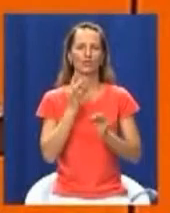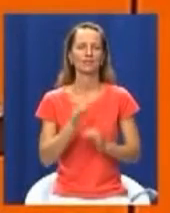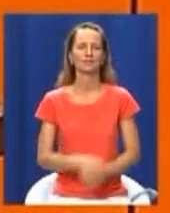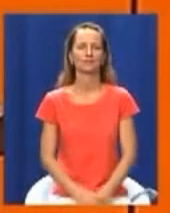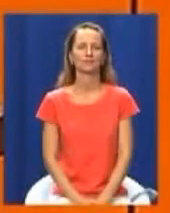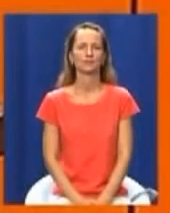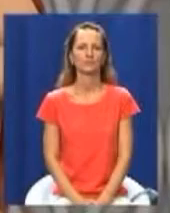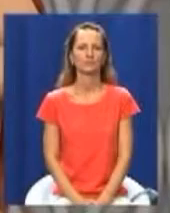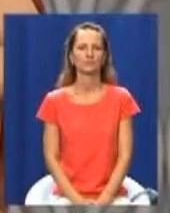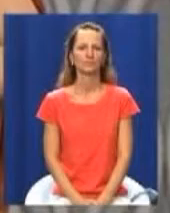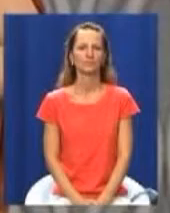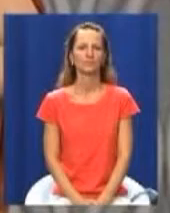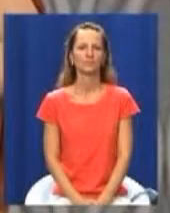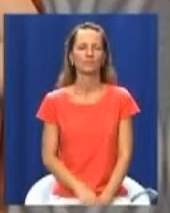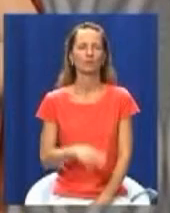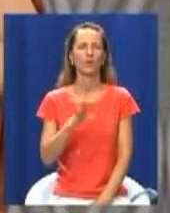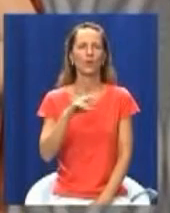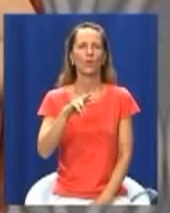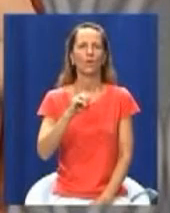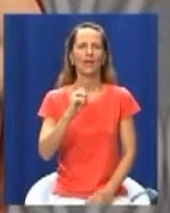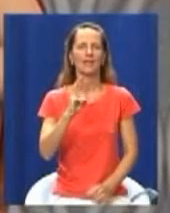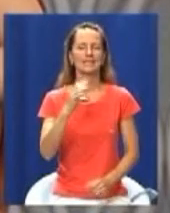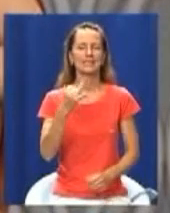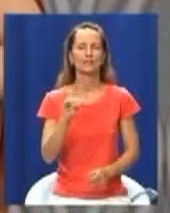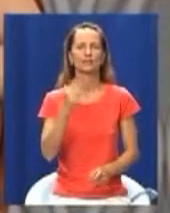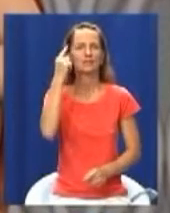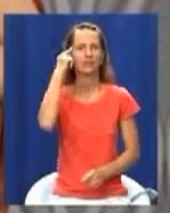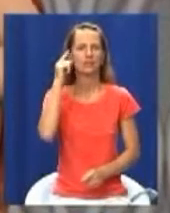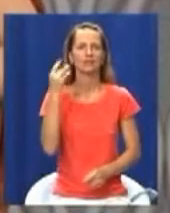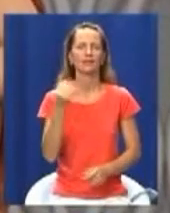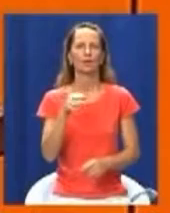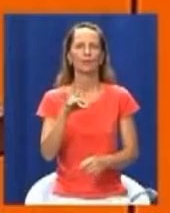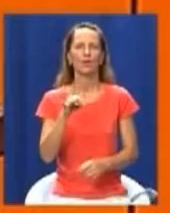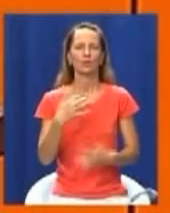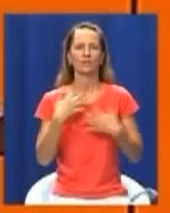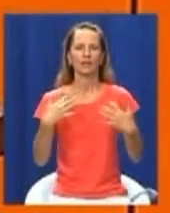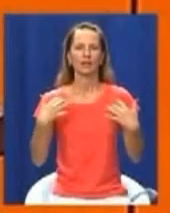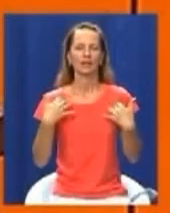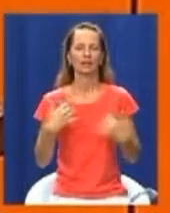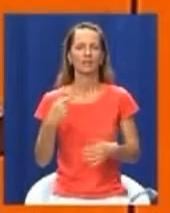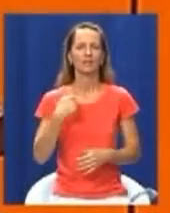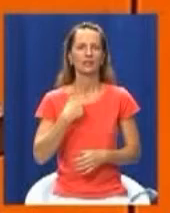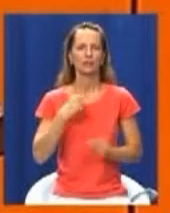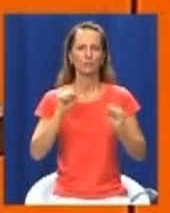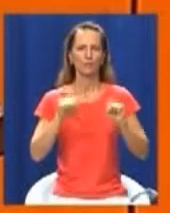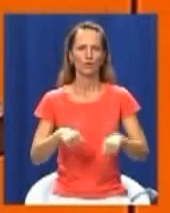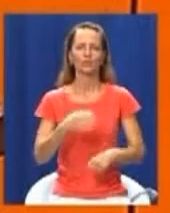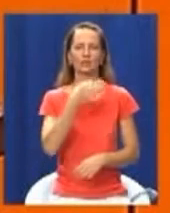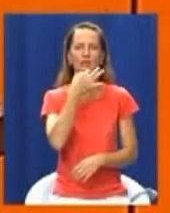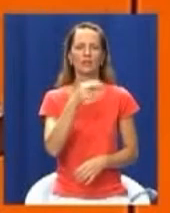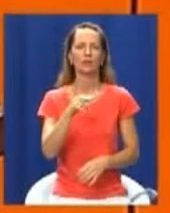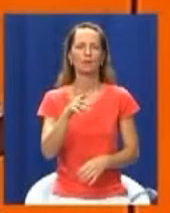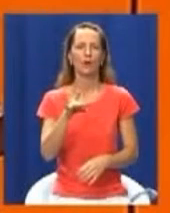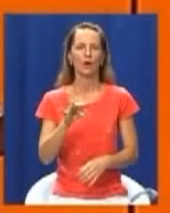Так. Олексій, а що ти знаєш такого цікавого про тваринок? Я можу сказати про те,